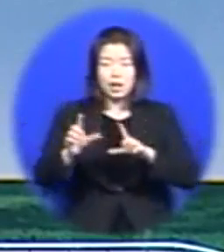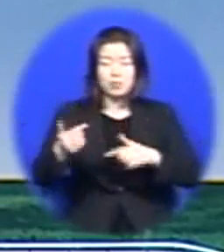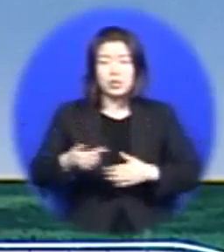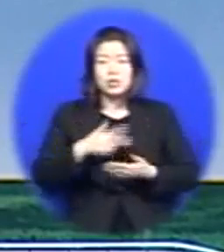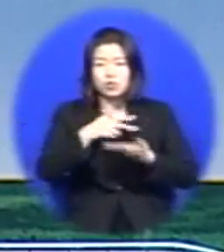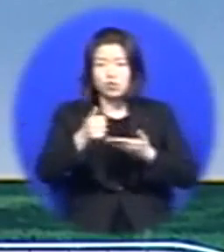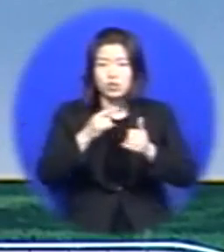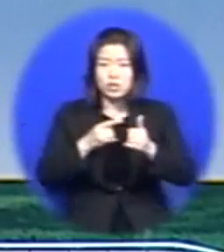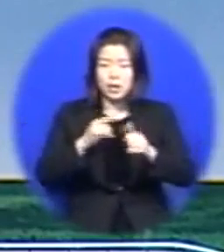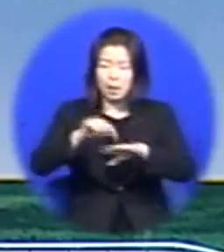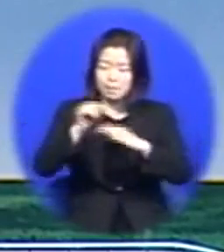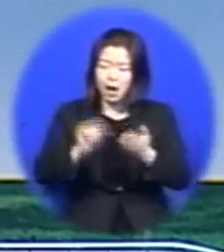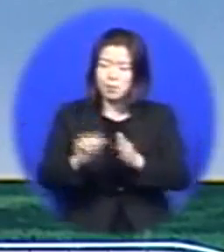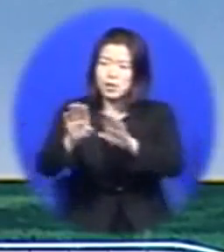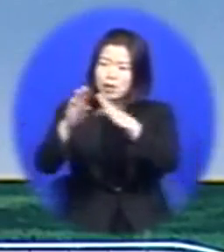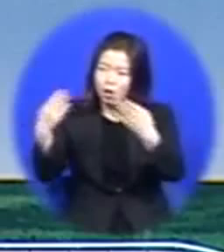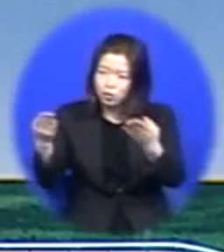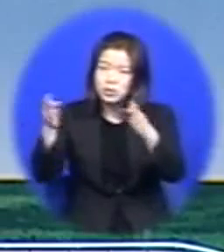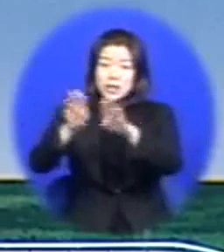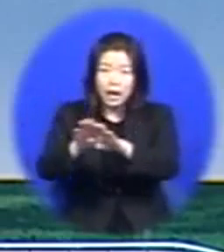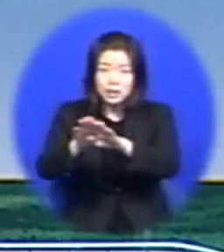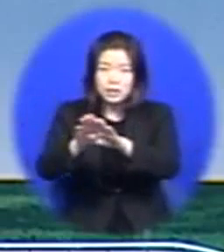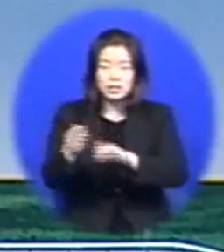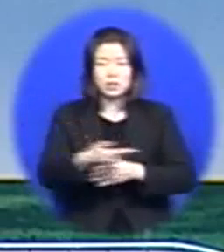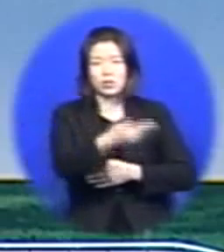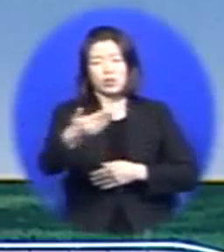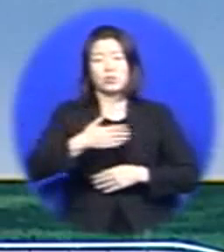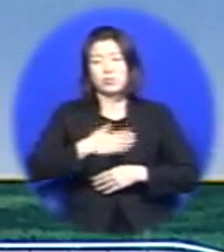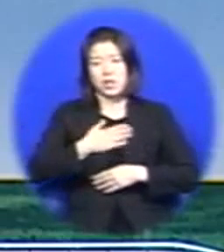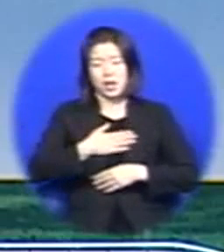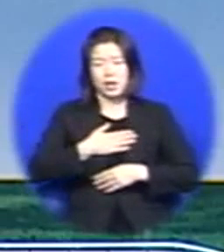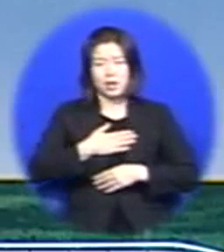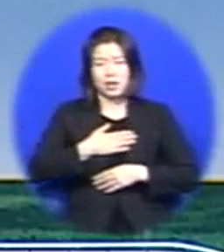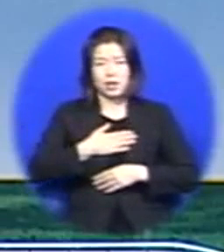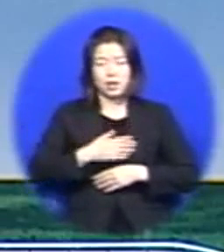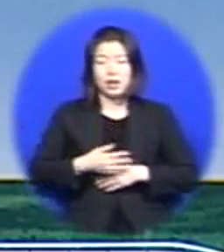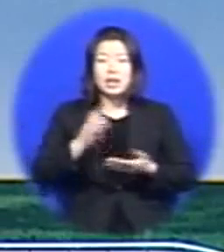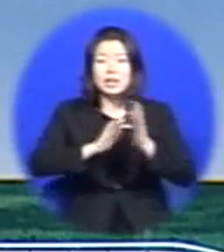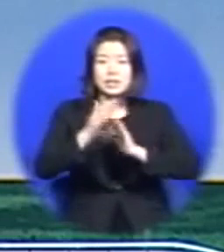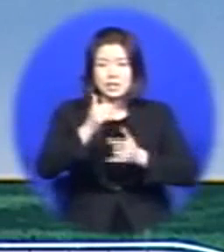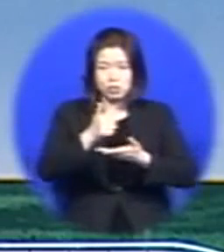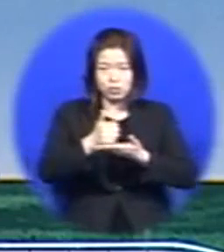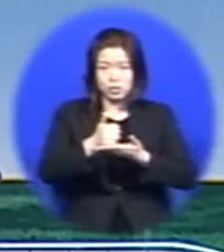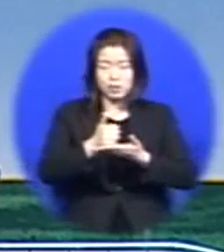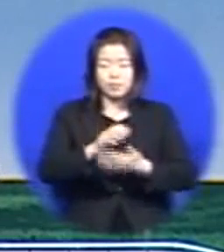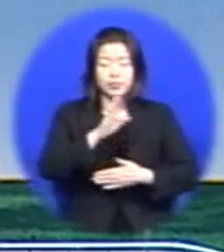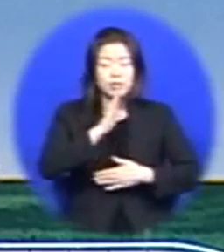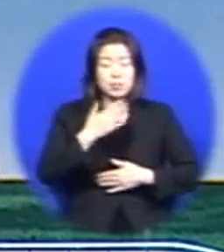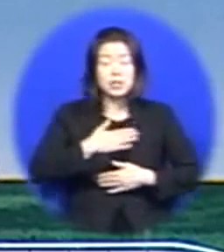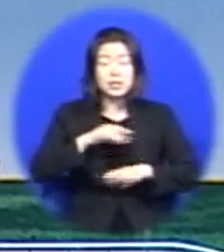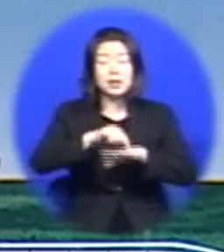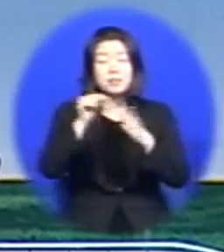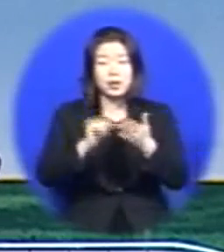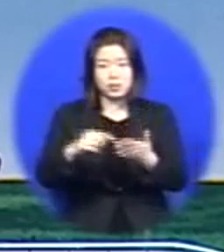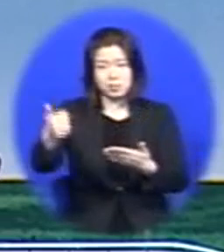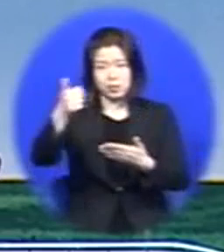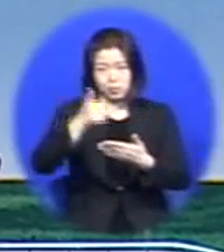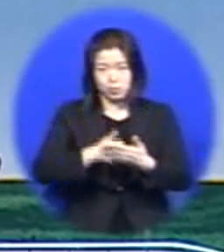마음의 문을 연 건지 아닌지는 여러분이 아는 거예요. 예수님, 정말 제 마음에